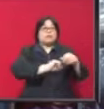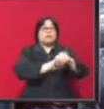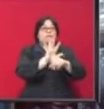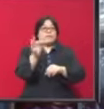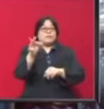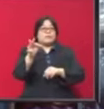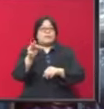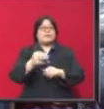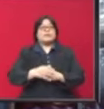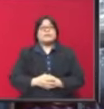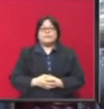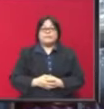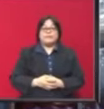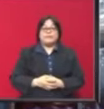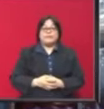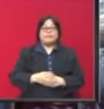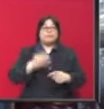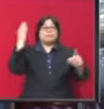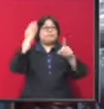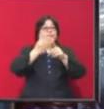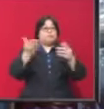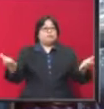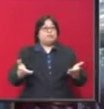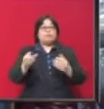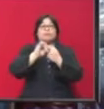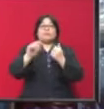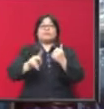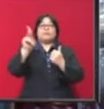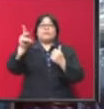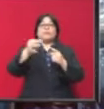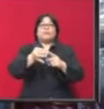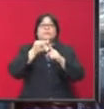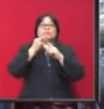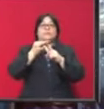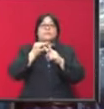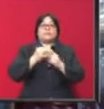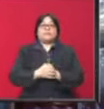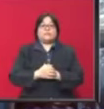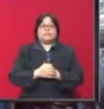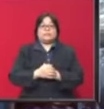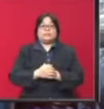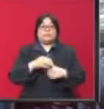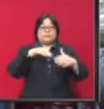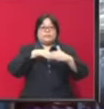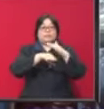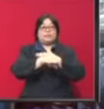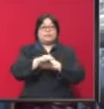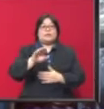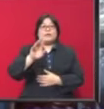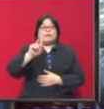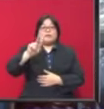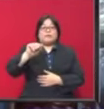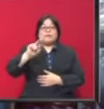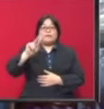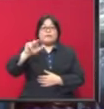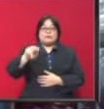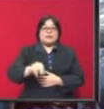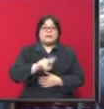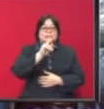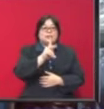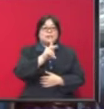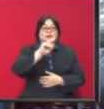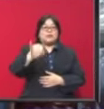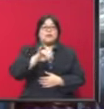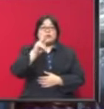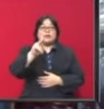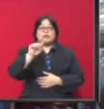sebaik mungkin bagi tujuan ini jawatankuasa khas akses bekalan Baekhyun qobid 19 JYJ